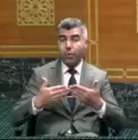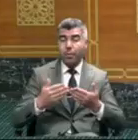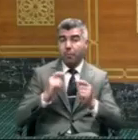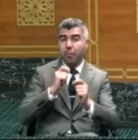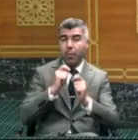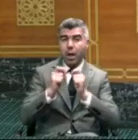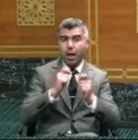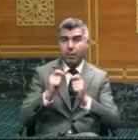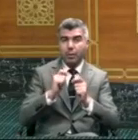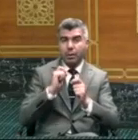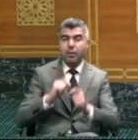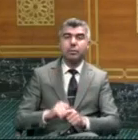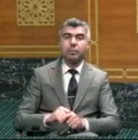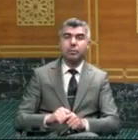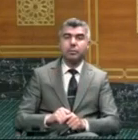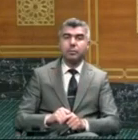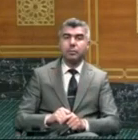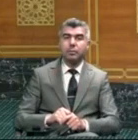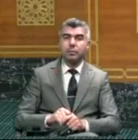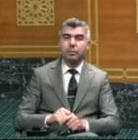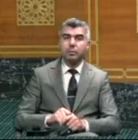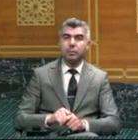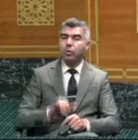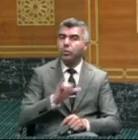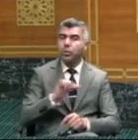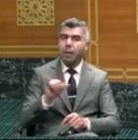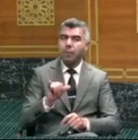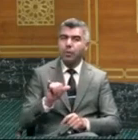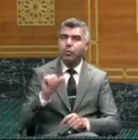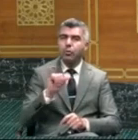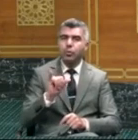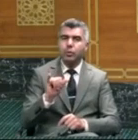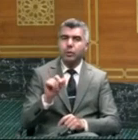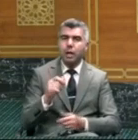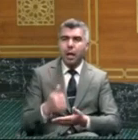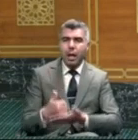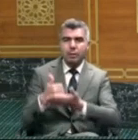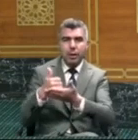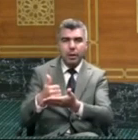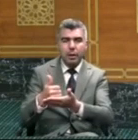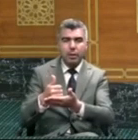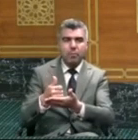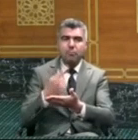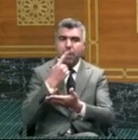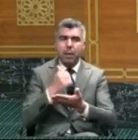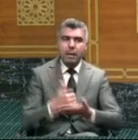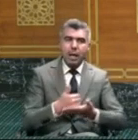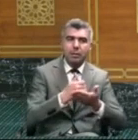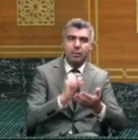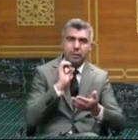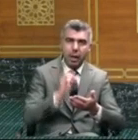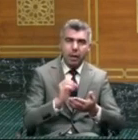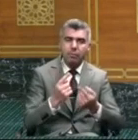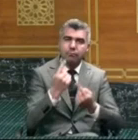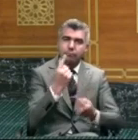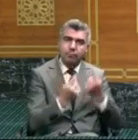ليس على احقيه او عدم احقيه او مشروعيه او